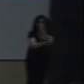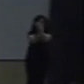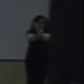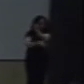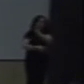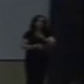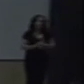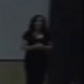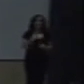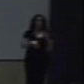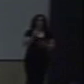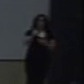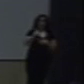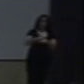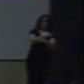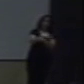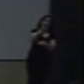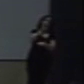principi de la intervenció,